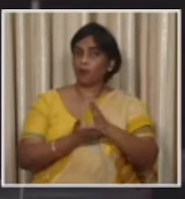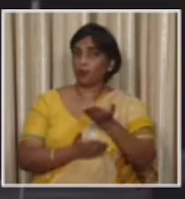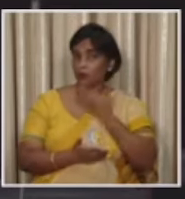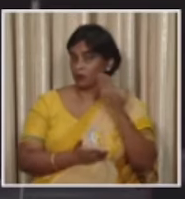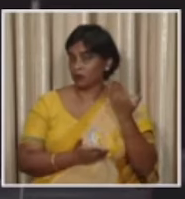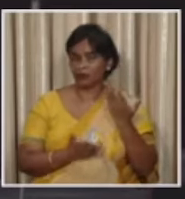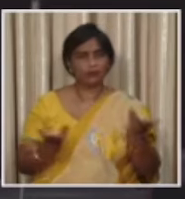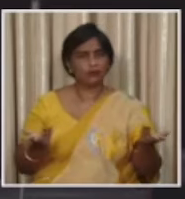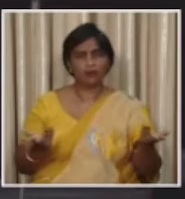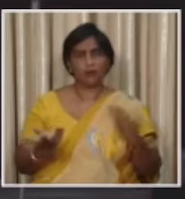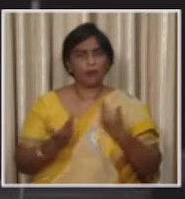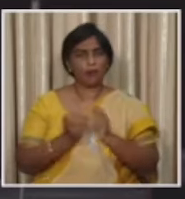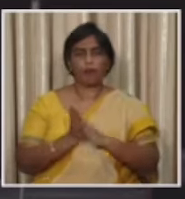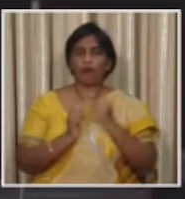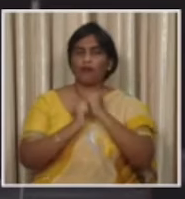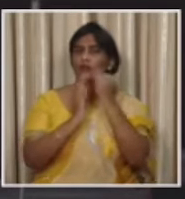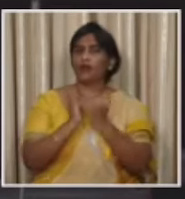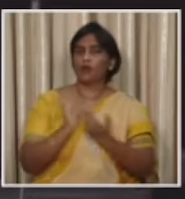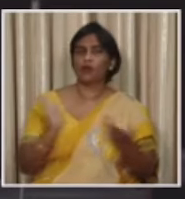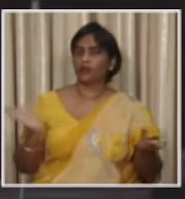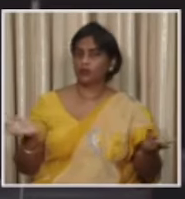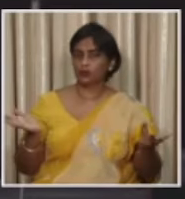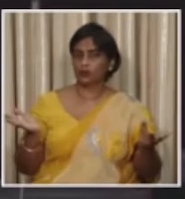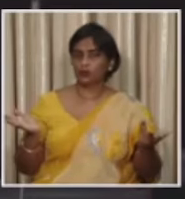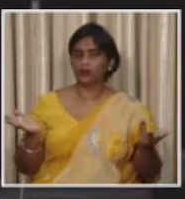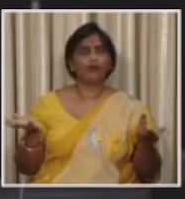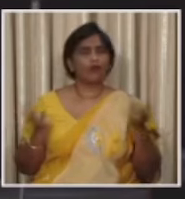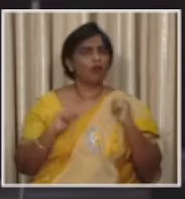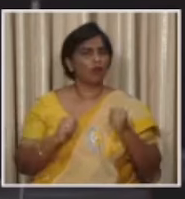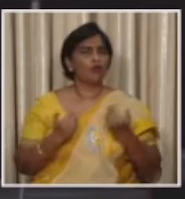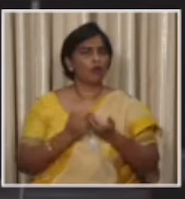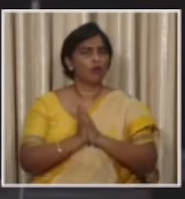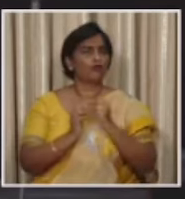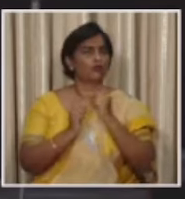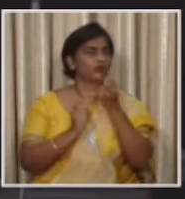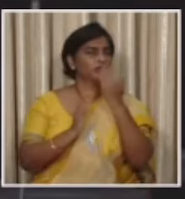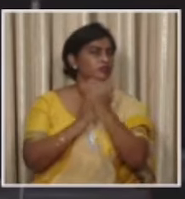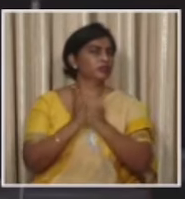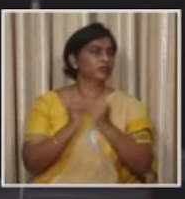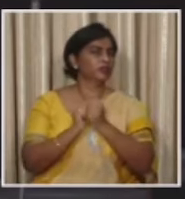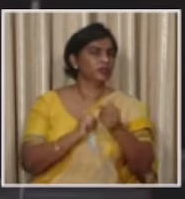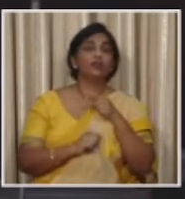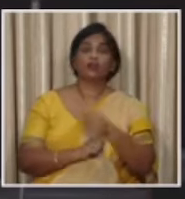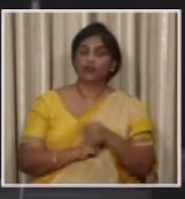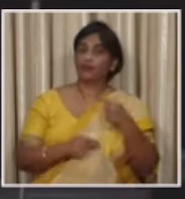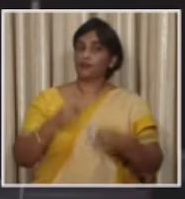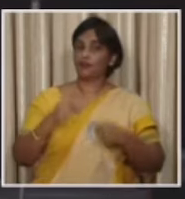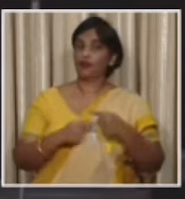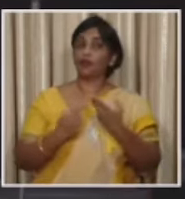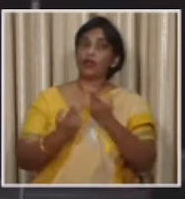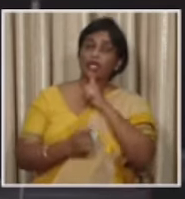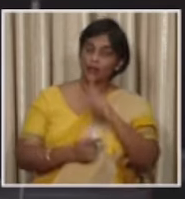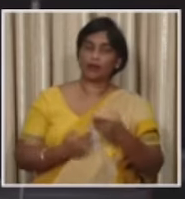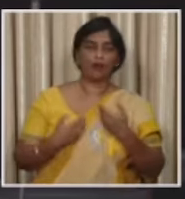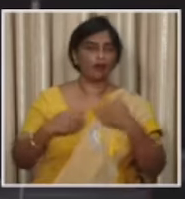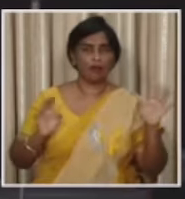පුළුවන්ද? මොකද්ද තමන්ගේ ආර්ථික වැඩපිළිවෙල? මොකද්ද තමන්ගේ ආර්ථික වැඩපිළිවෙල? මේකට විවාදය ඒගොල්ලන්මයි යෝජනා